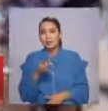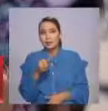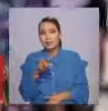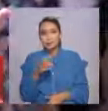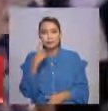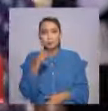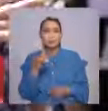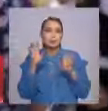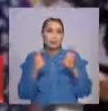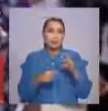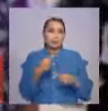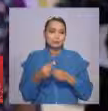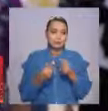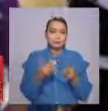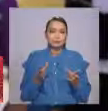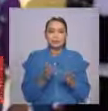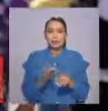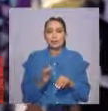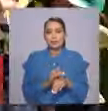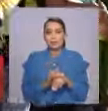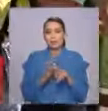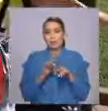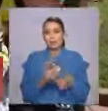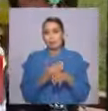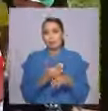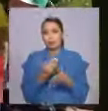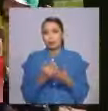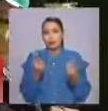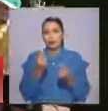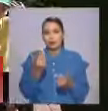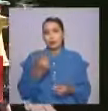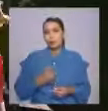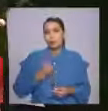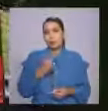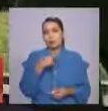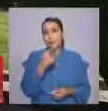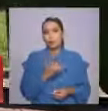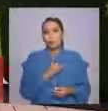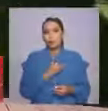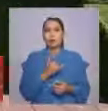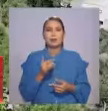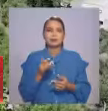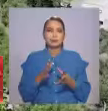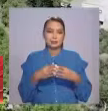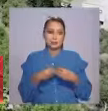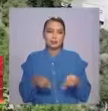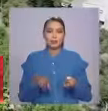именно традиции объединяют и делают добрее. И именно о них обычно с гордостью говорят: у нас в семье так